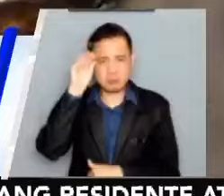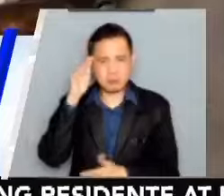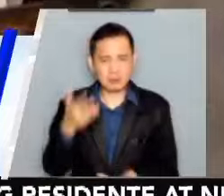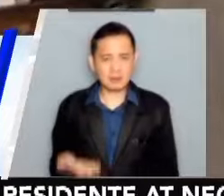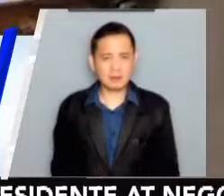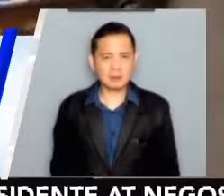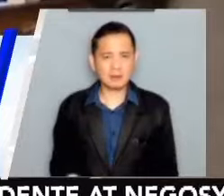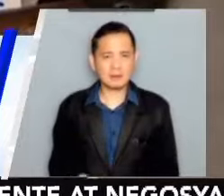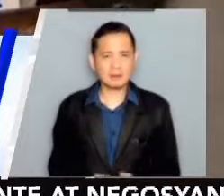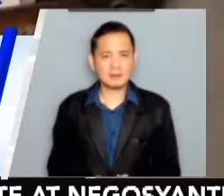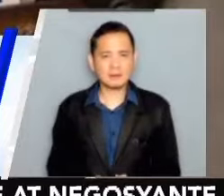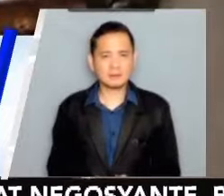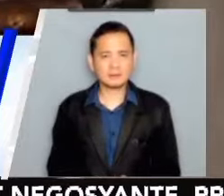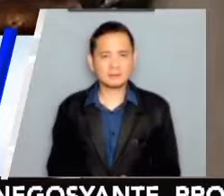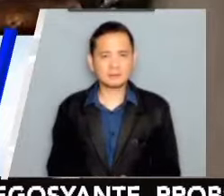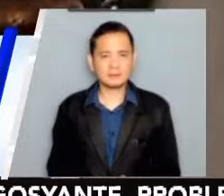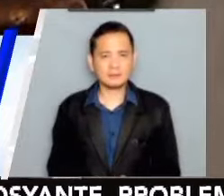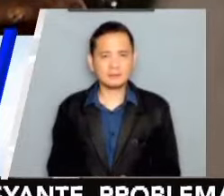ano eh.